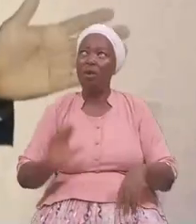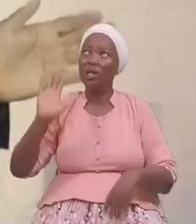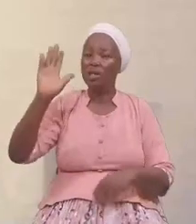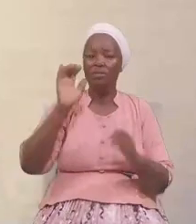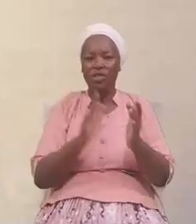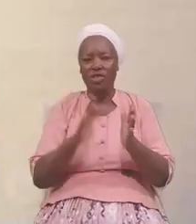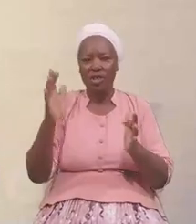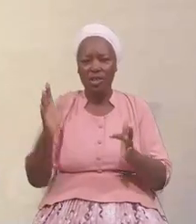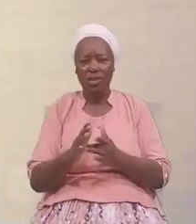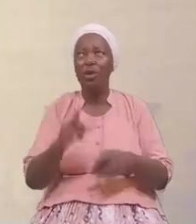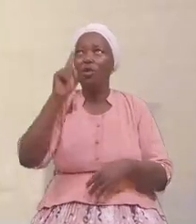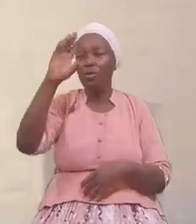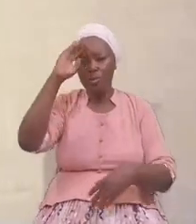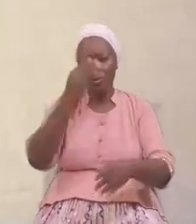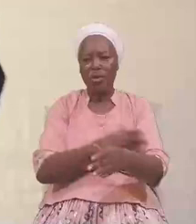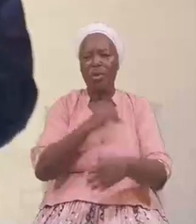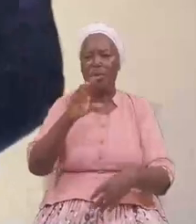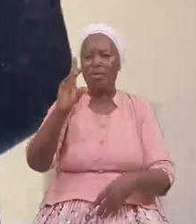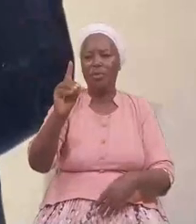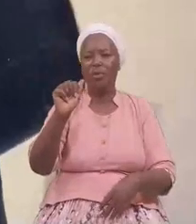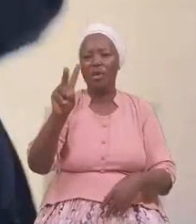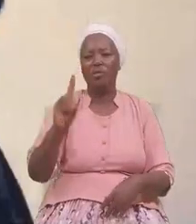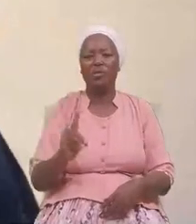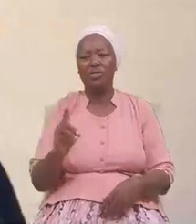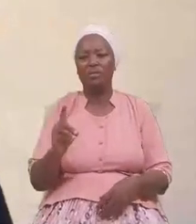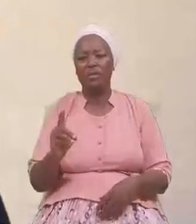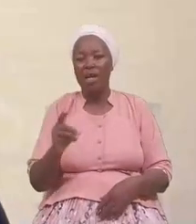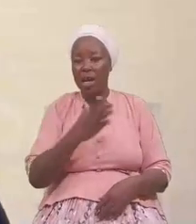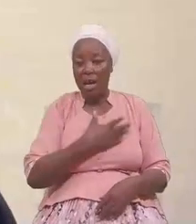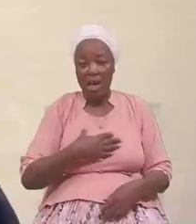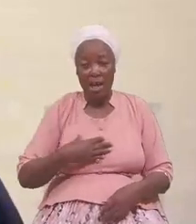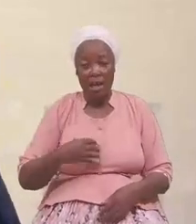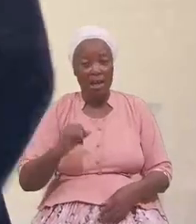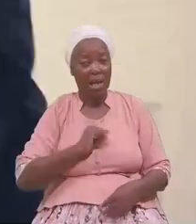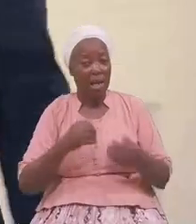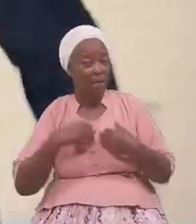Jésus, fils de David. Et j'ai entendu